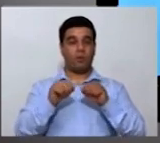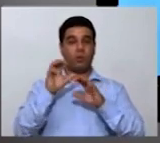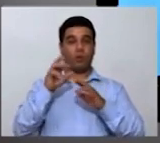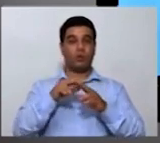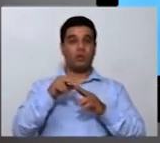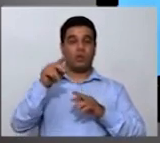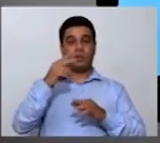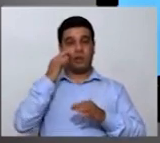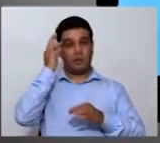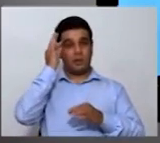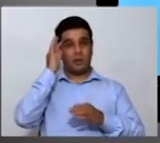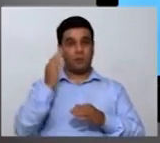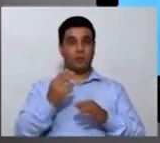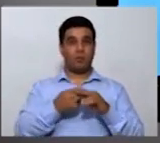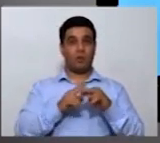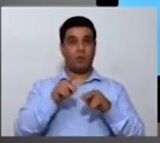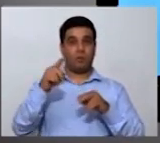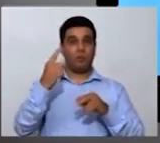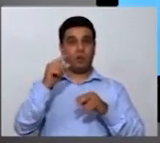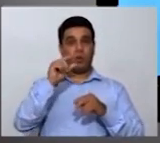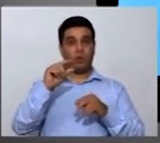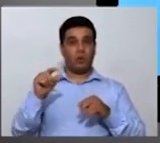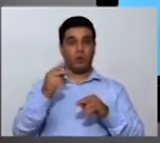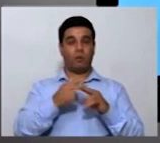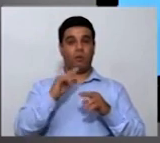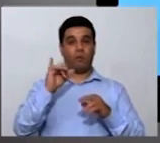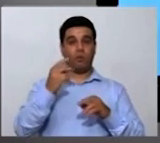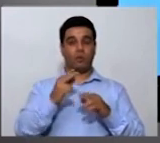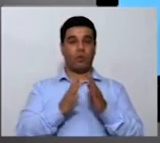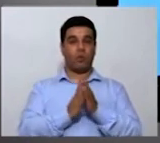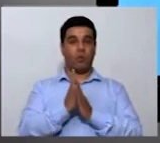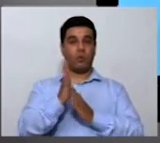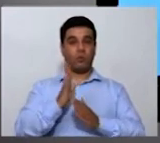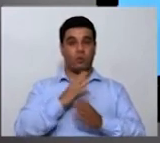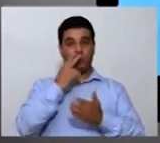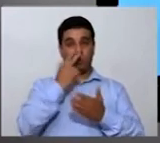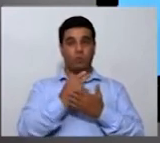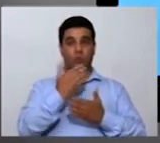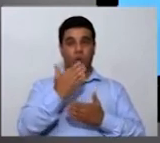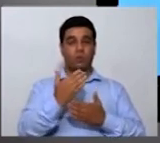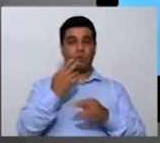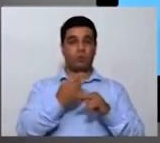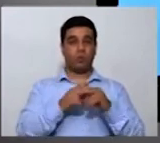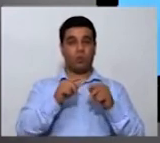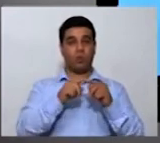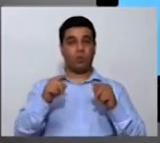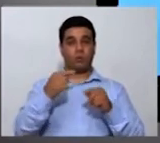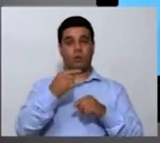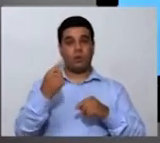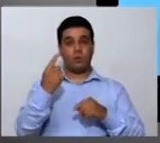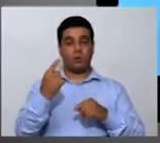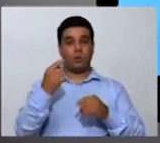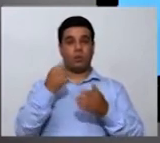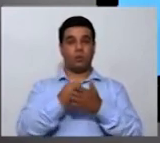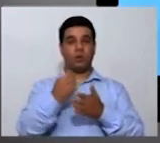chiqishini eslaymiz. Demak, mana bitta oraliq. Mana funksiyamiz o'sdi. Ko'rdingizmi? Demak, u oraliq minus 1 dan